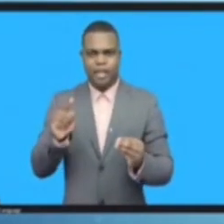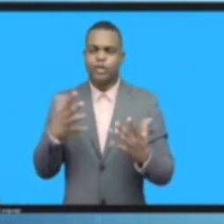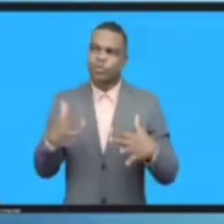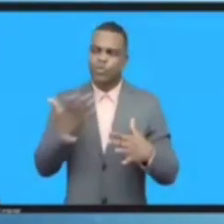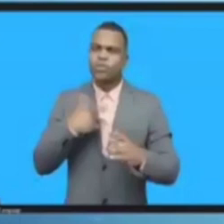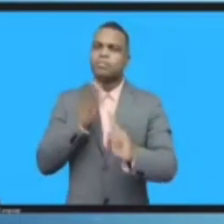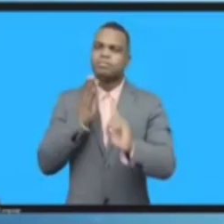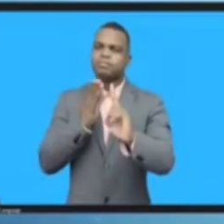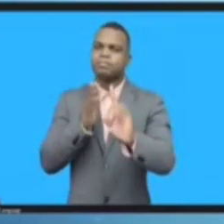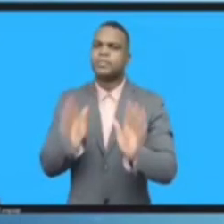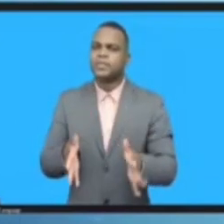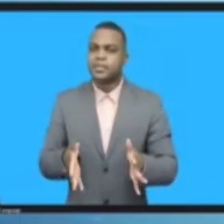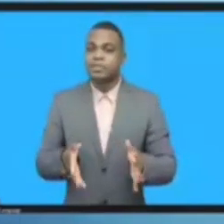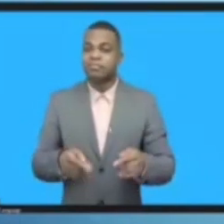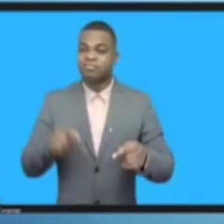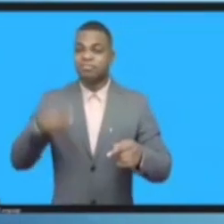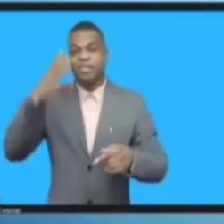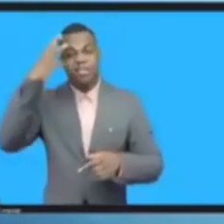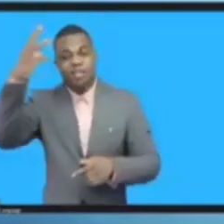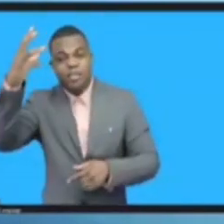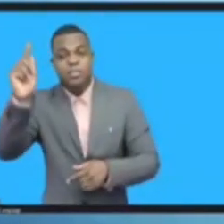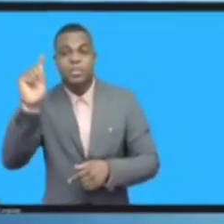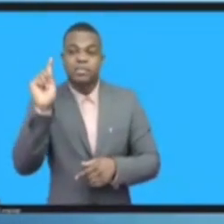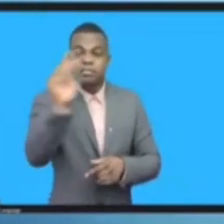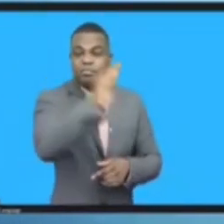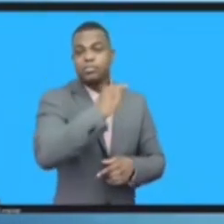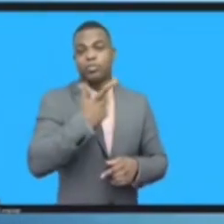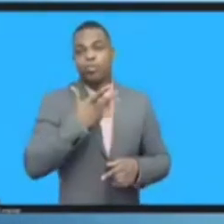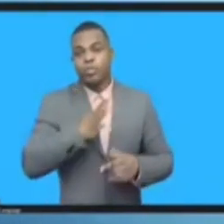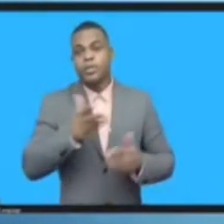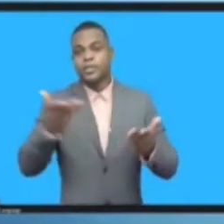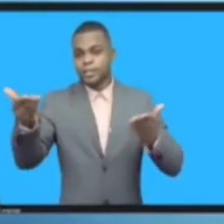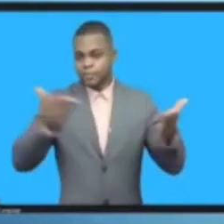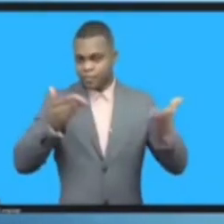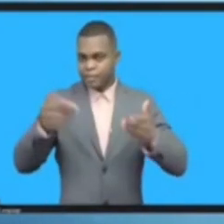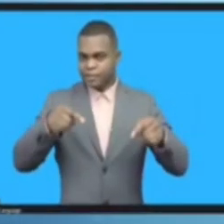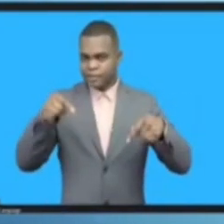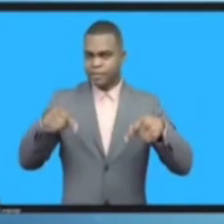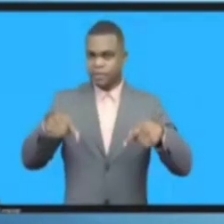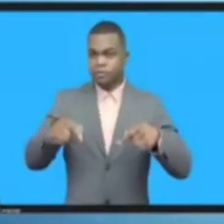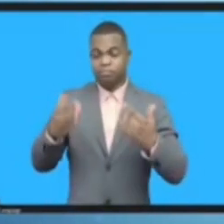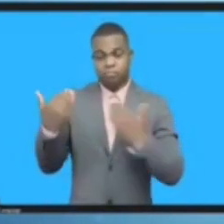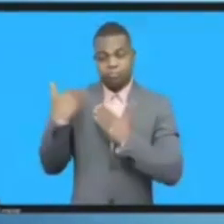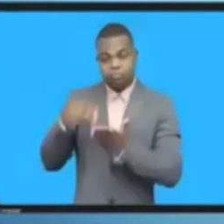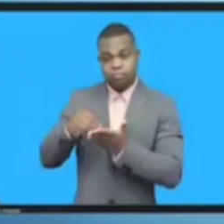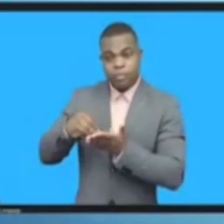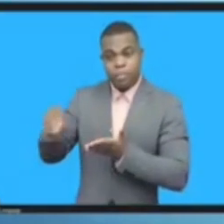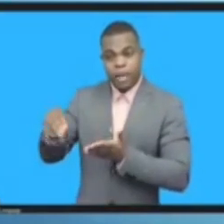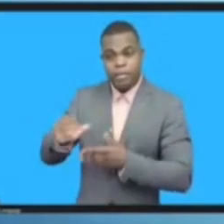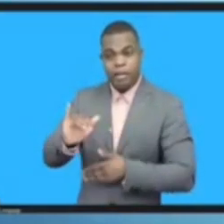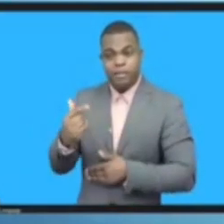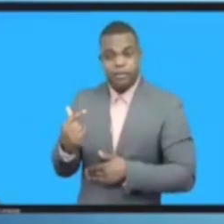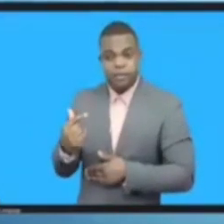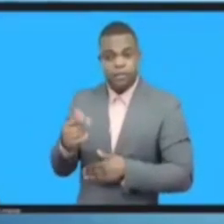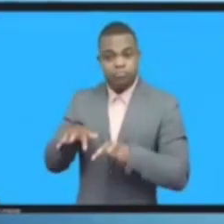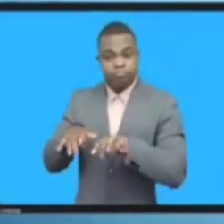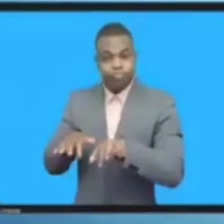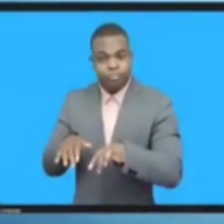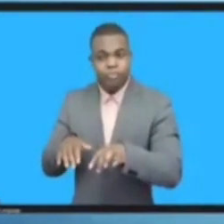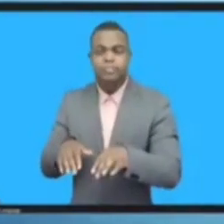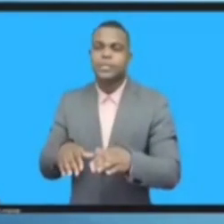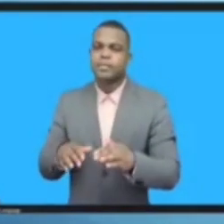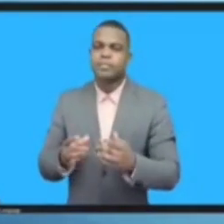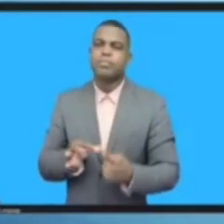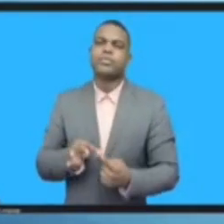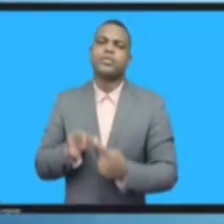cœur. Nous sommes fiers et j'espère que vous allez donc être des nôtres quand on va lancer une